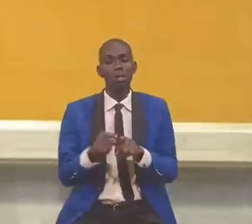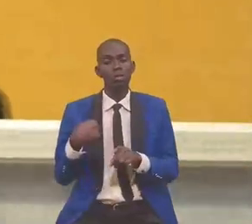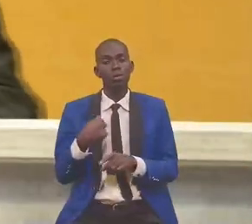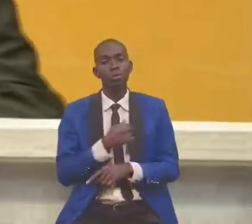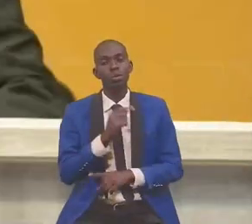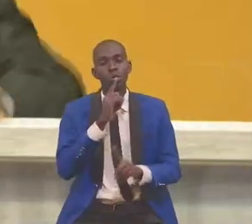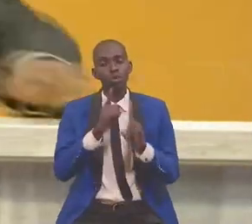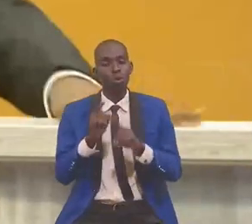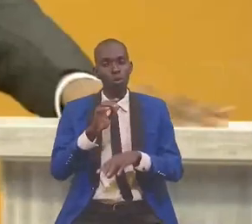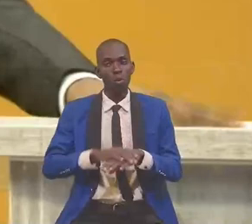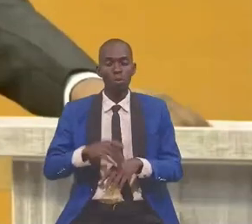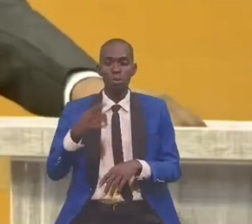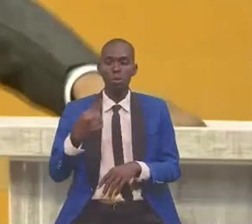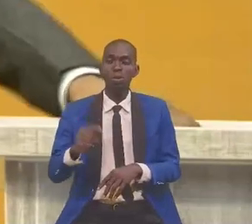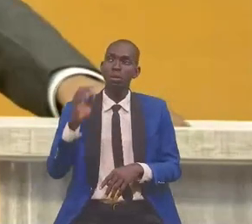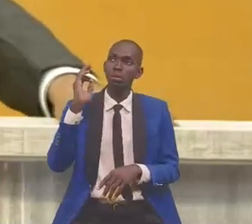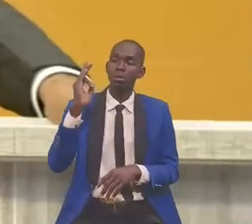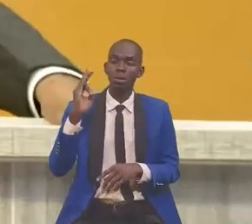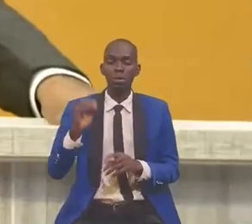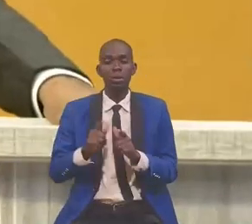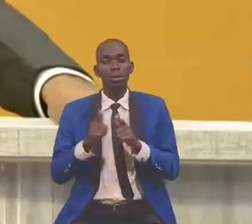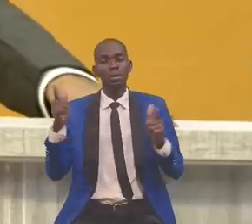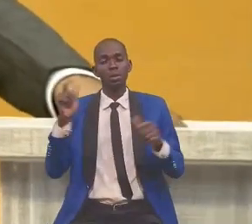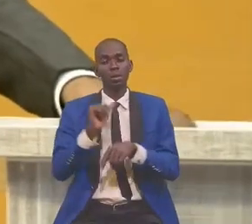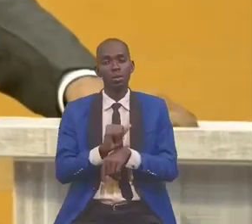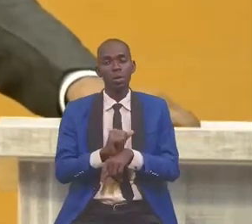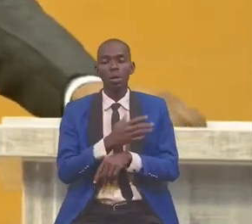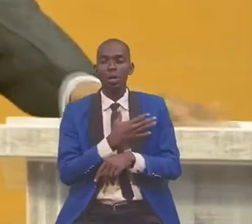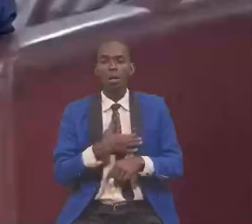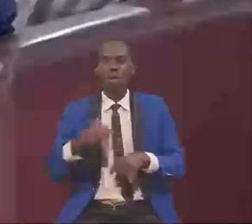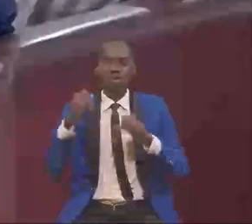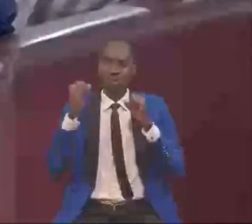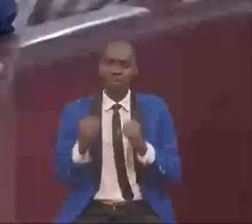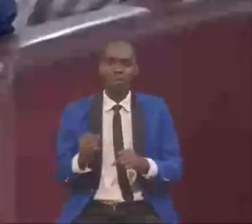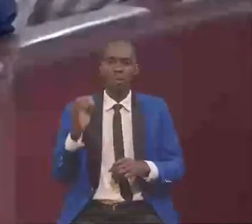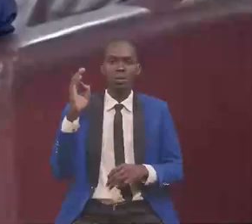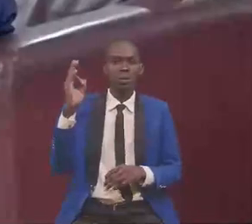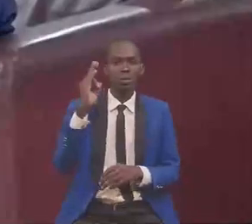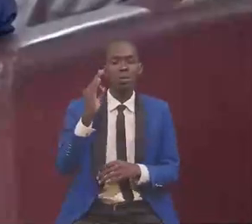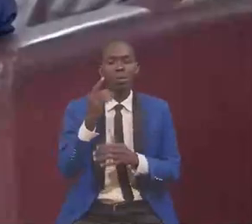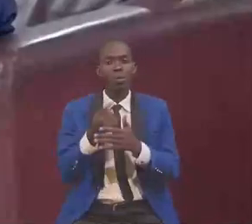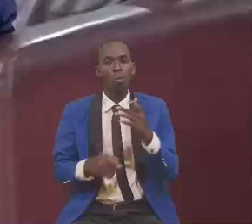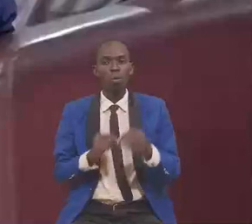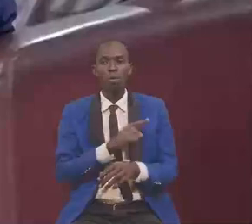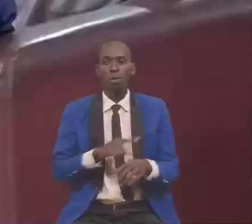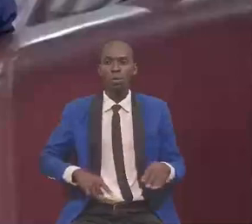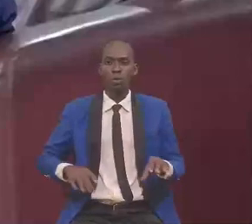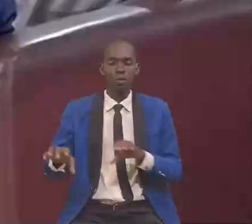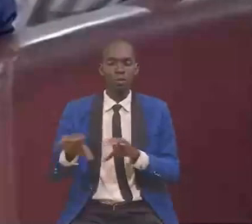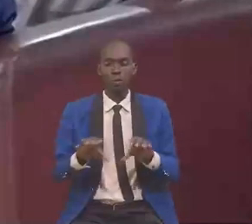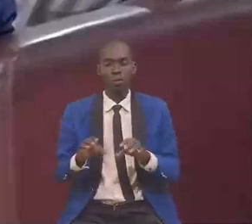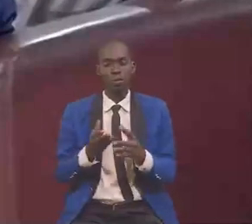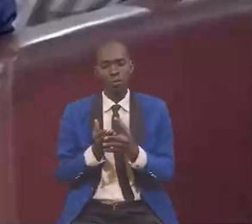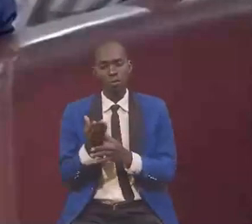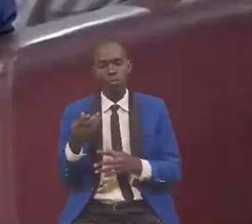exploits évangéliques et nous parlons de l'évangélisation de puissance, ce que le Seigneur a fait à travers eux, il le fera à